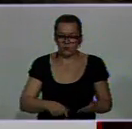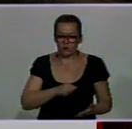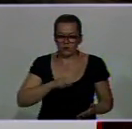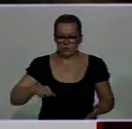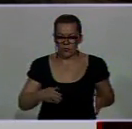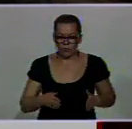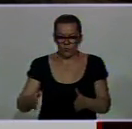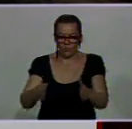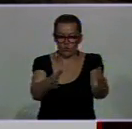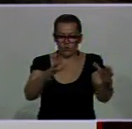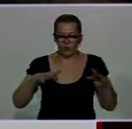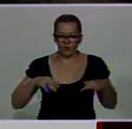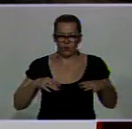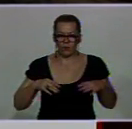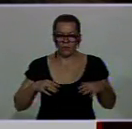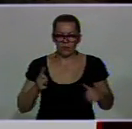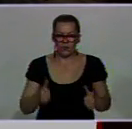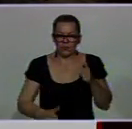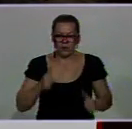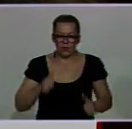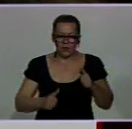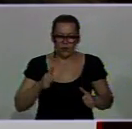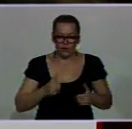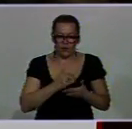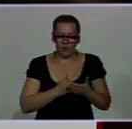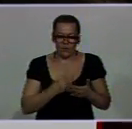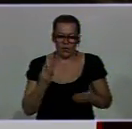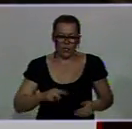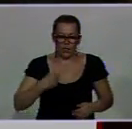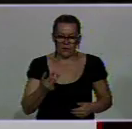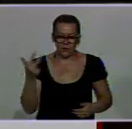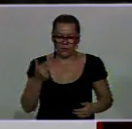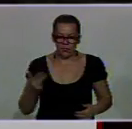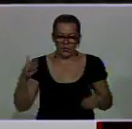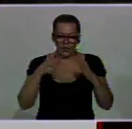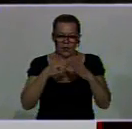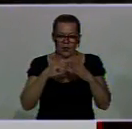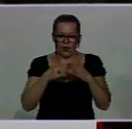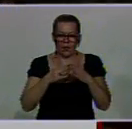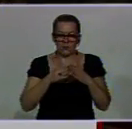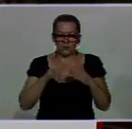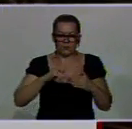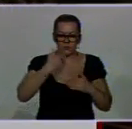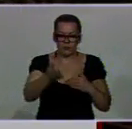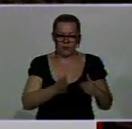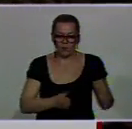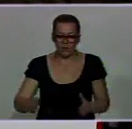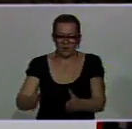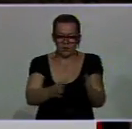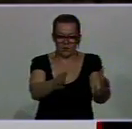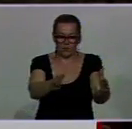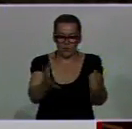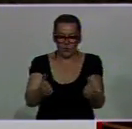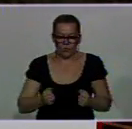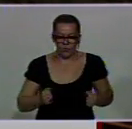acces. De altfel, dacă s-ar întâmpla acest lucru, alte trei case care sunt situate de cealaltă parte a drumului ar putea fi luate